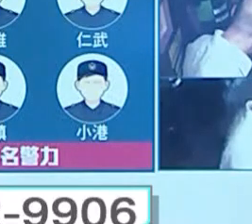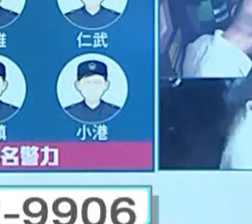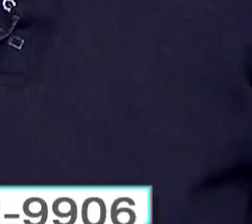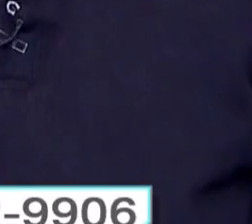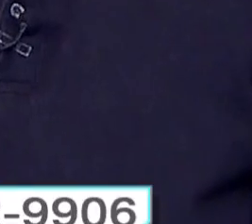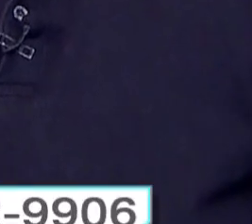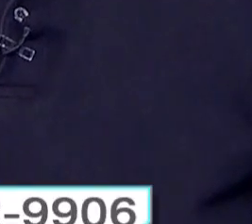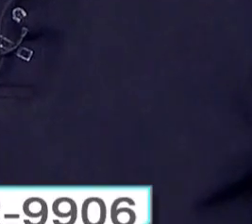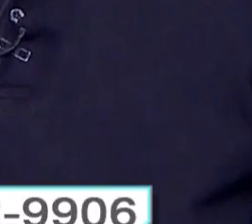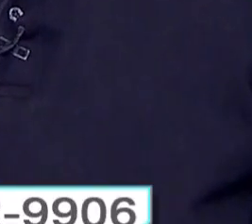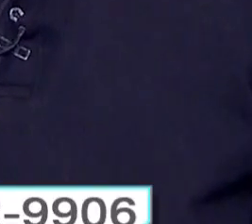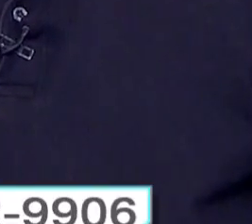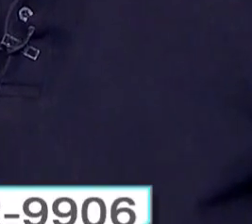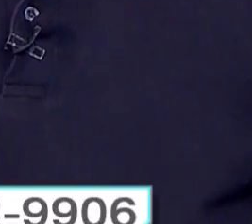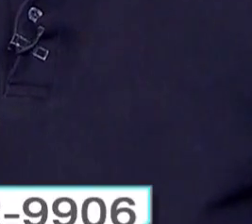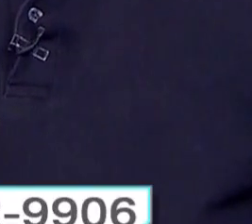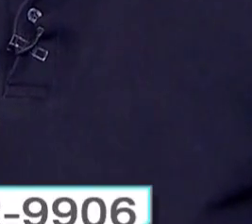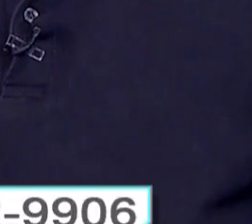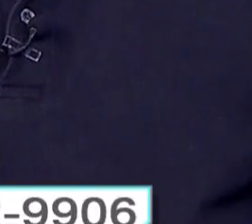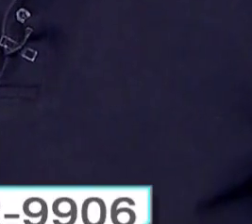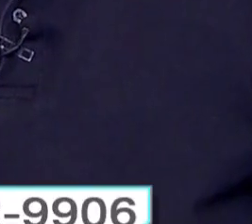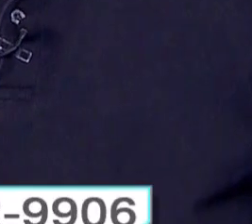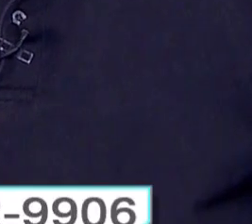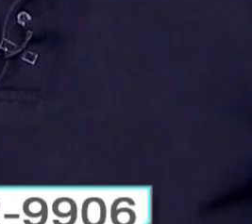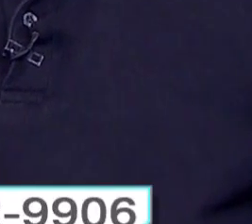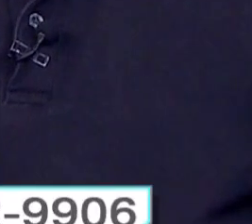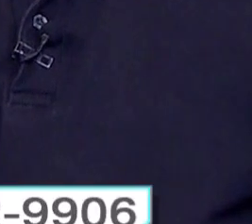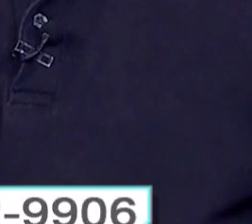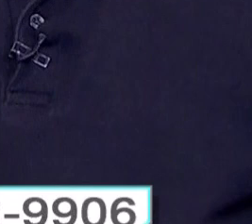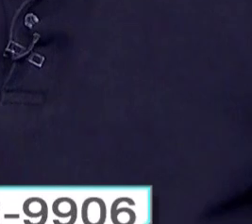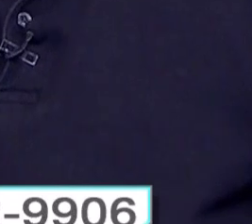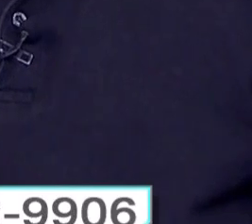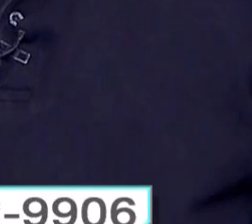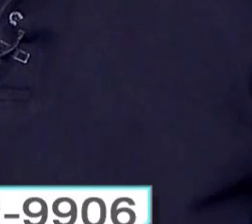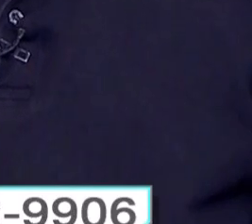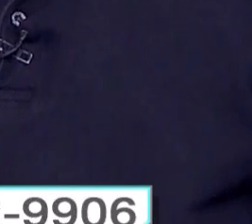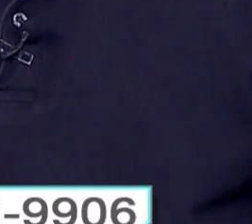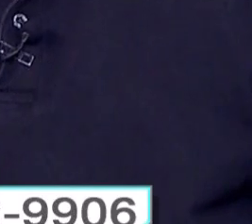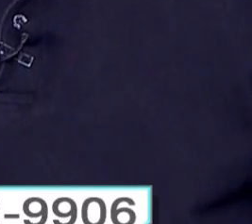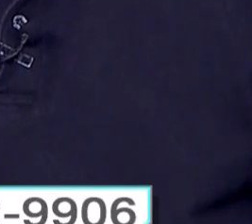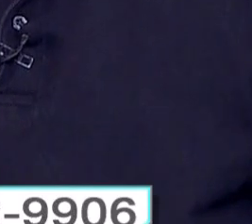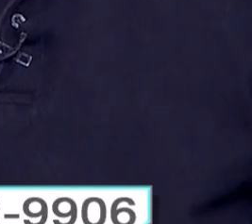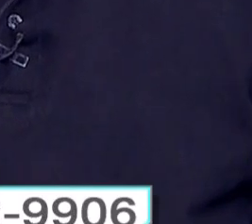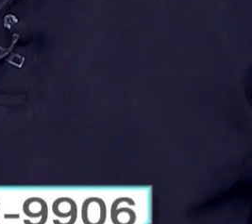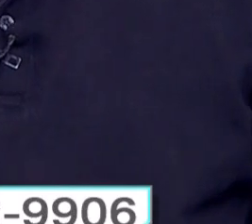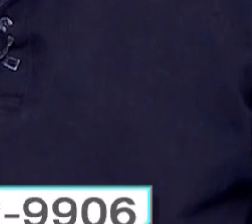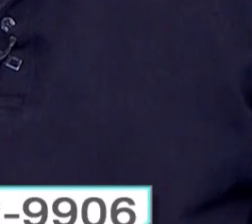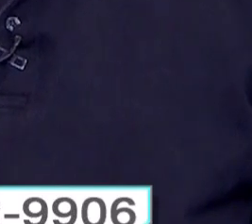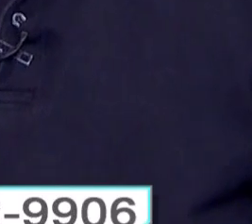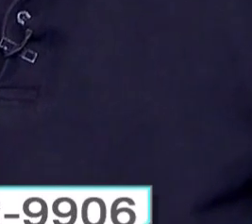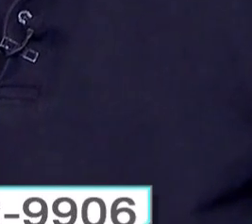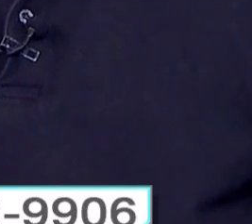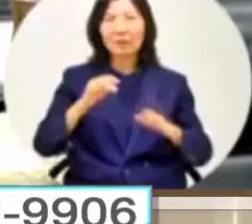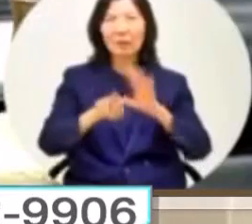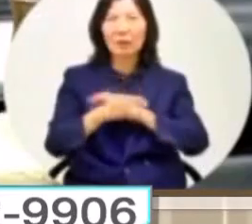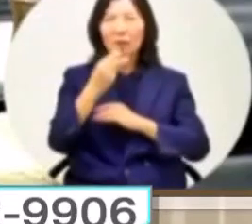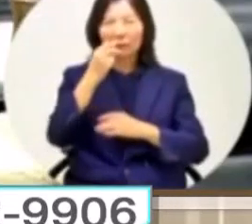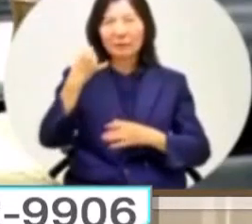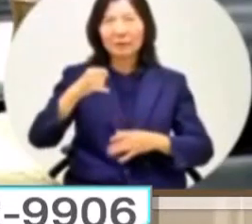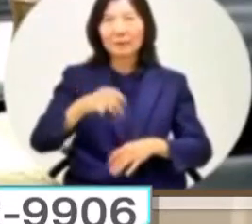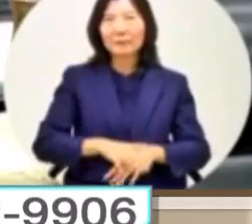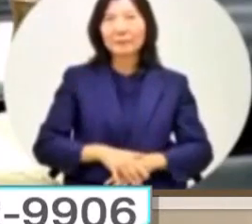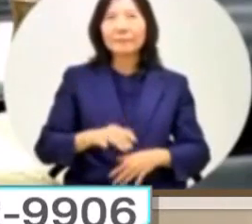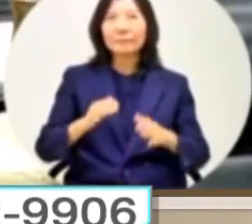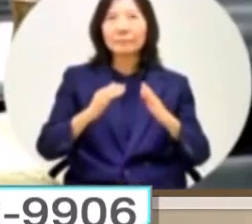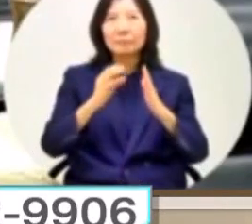的哎。 所以我觉得我宁可认为说这是单一一个教育局长他自己在答询上面的认知啊，那对跟错，我